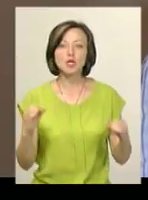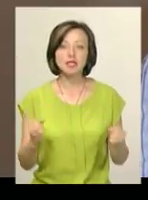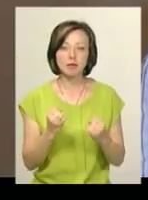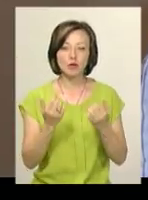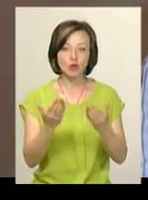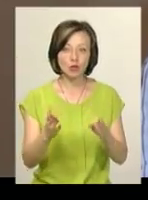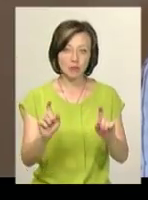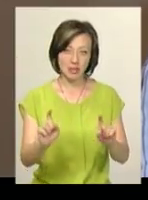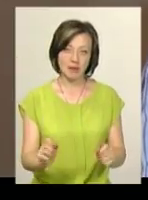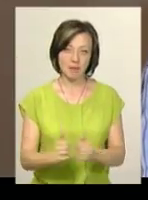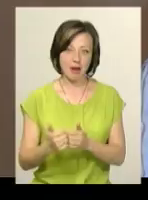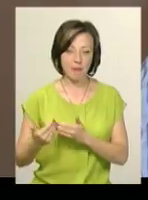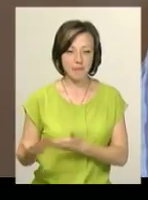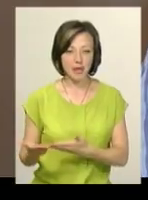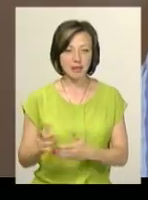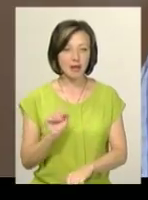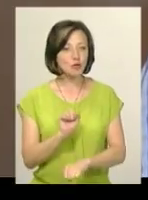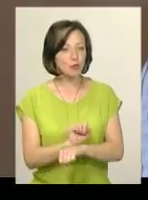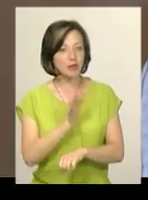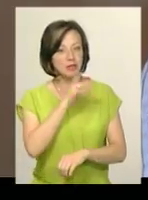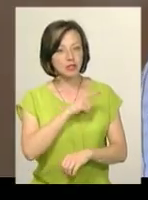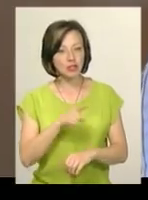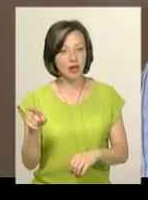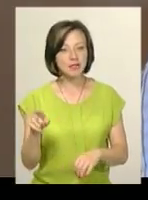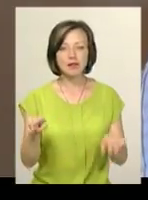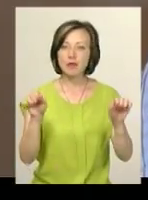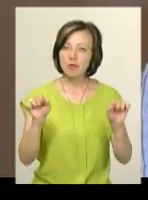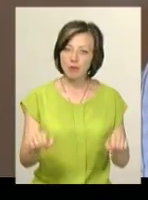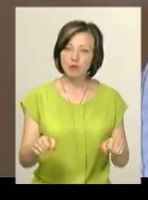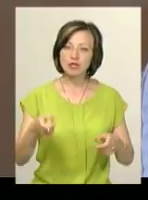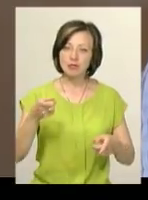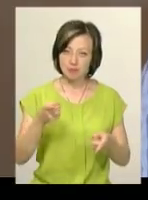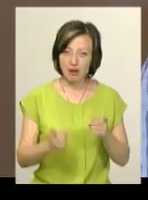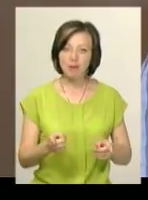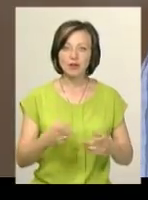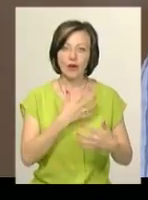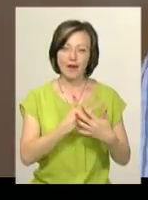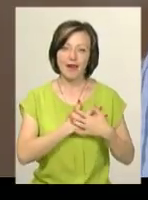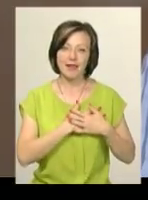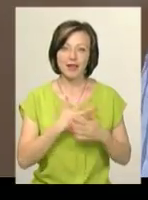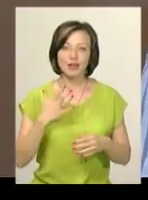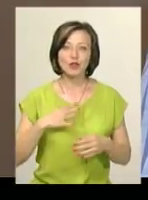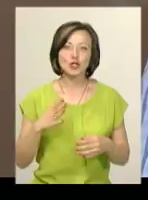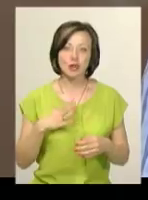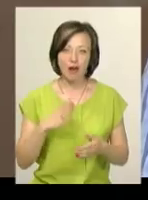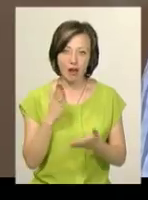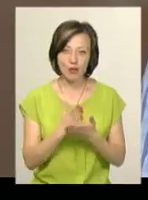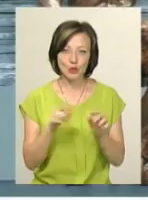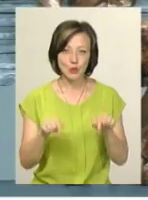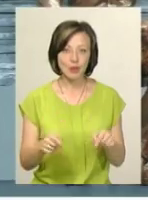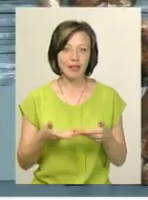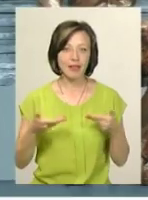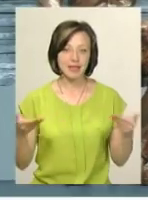присядь біля мене, хай зупиниться час. Може, справжнє кохання дочекалось тут